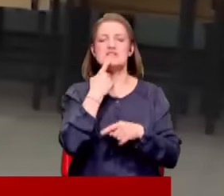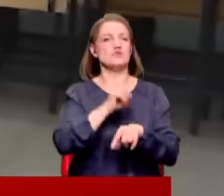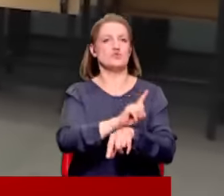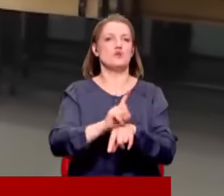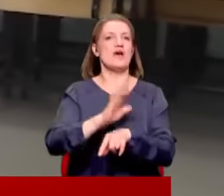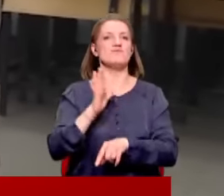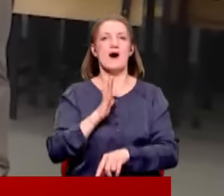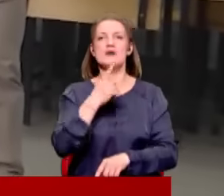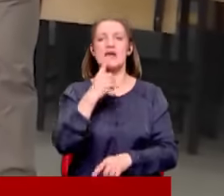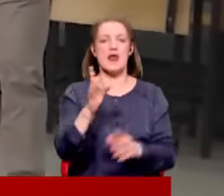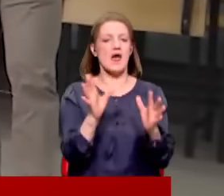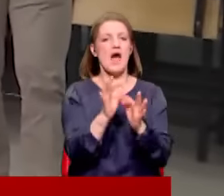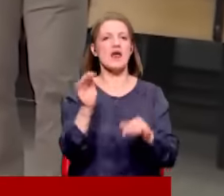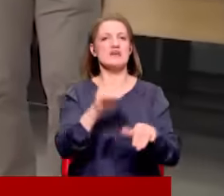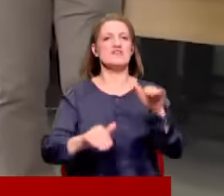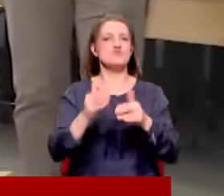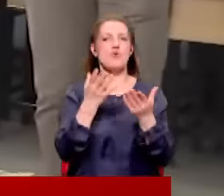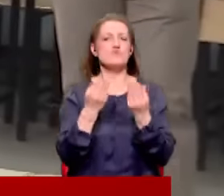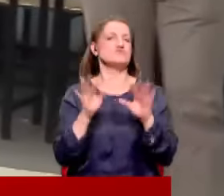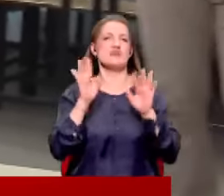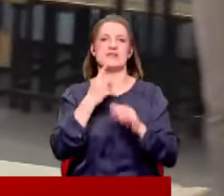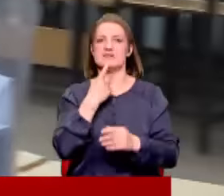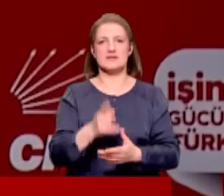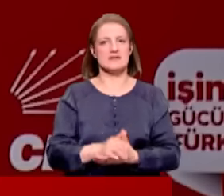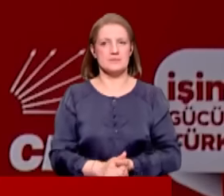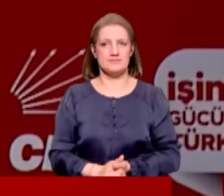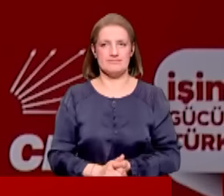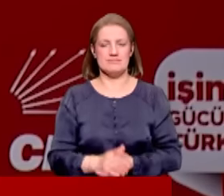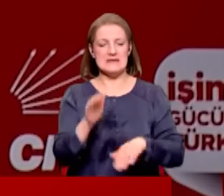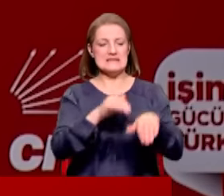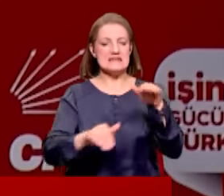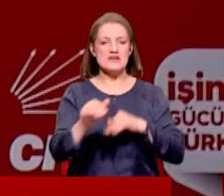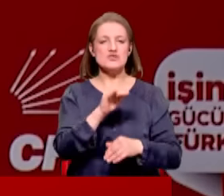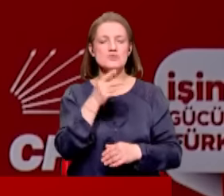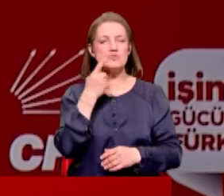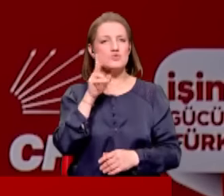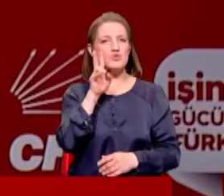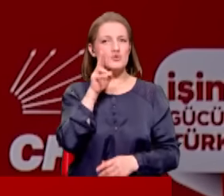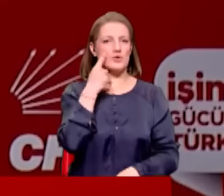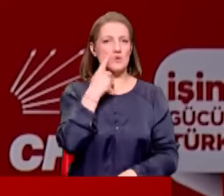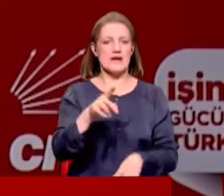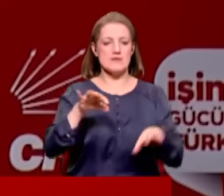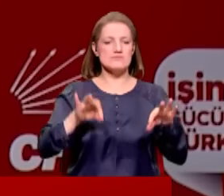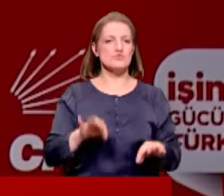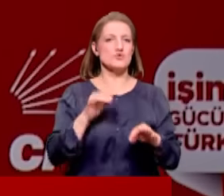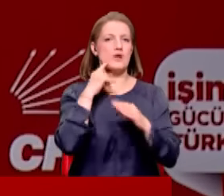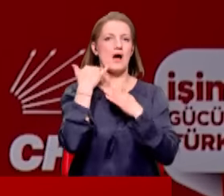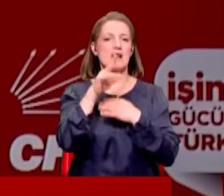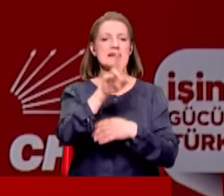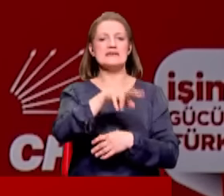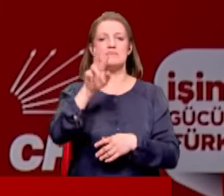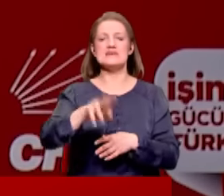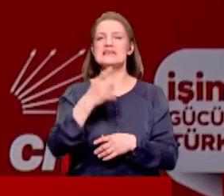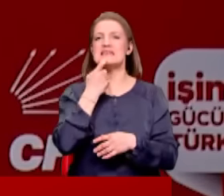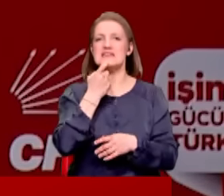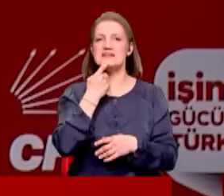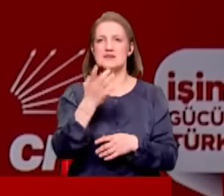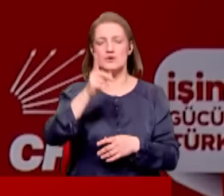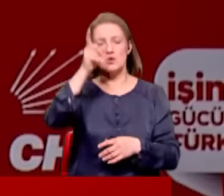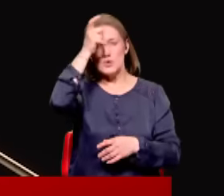var diyerek erken seçim olmayacağı mesajını verdi. Seçim sonuçları göstermiştir ki bugün seçmen 22 yıllık